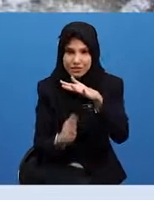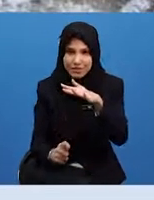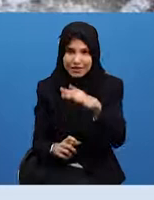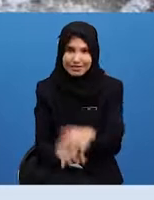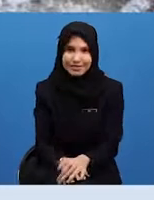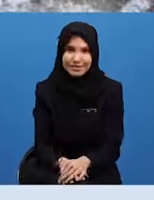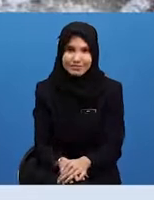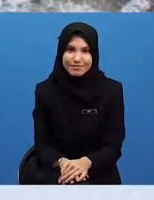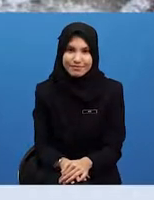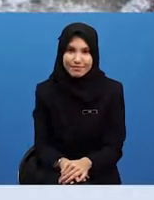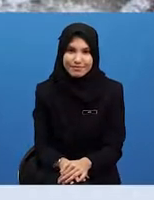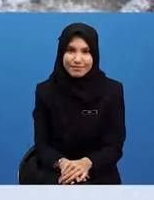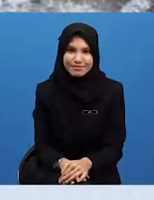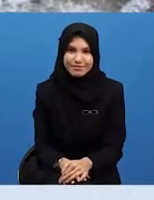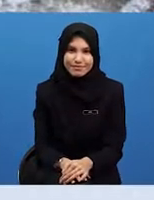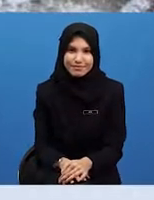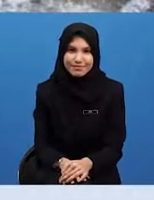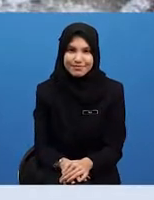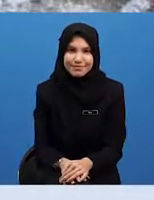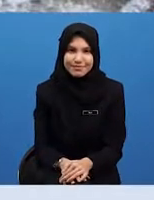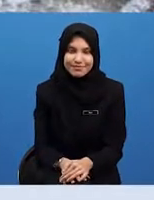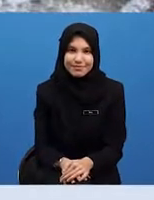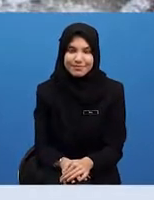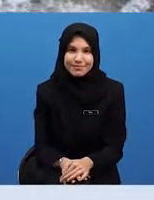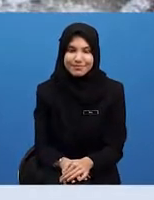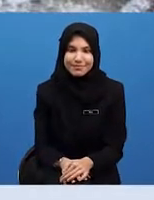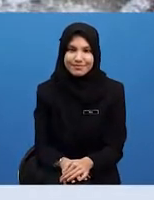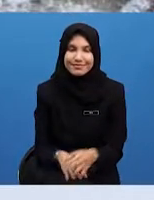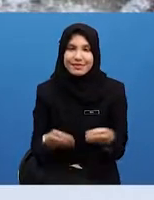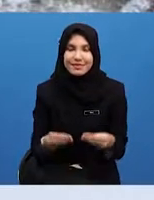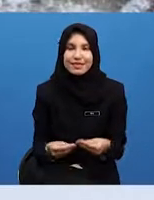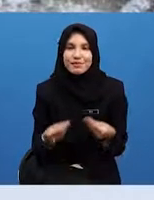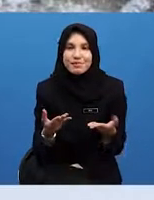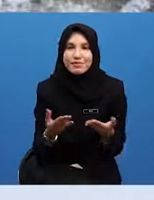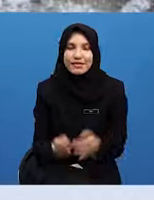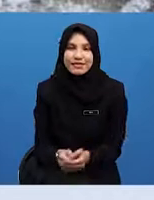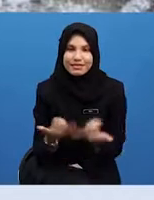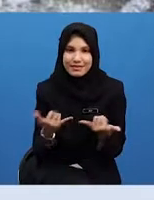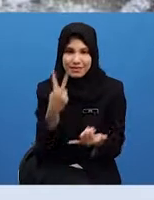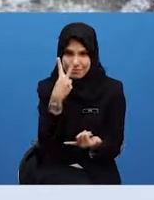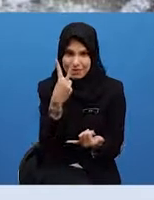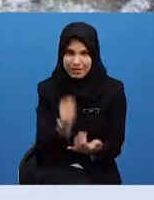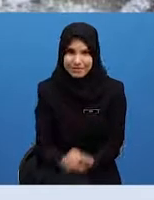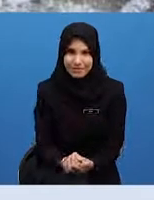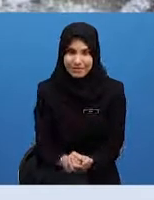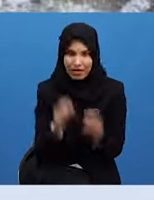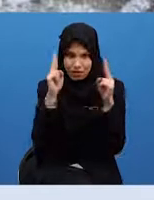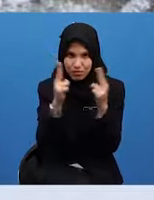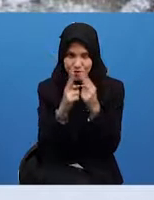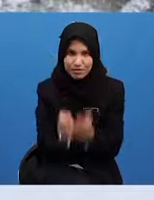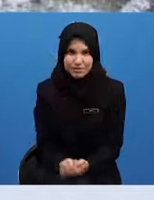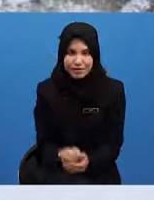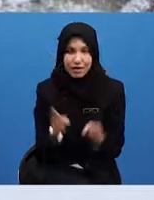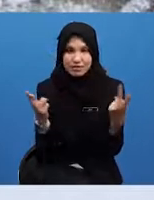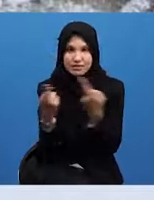ketumpatan? Biar Mr. Q terangkan sekarang. Tumpukan perhatiannya. Perhatikan